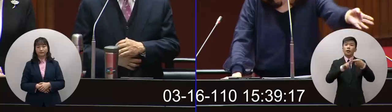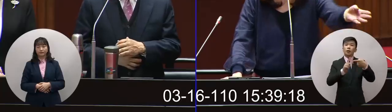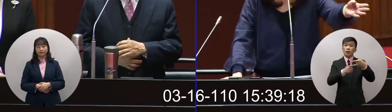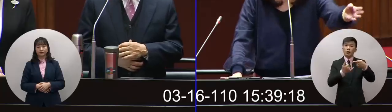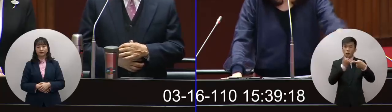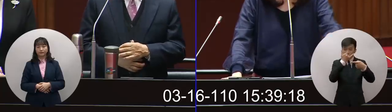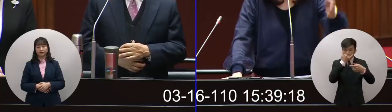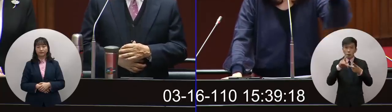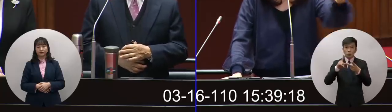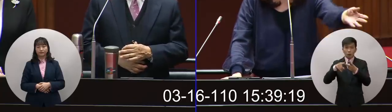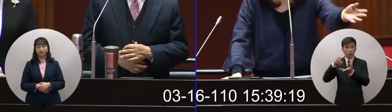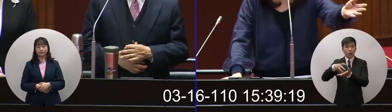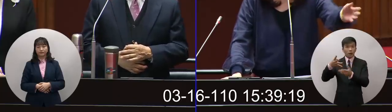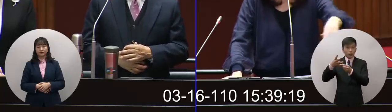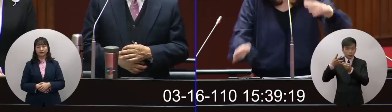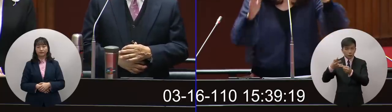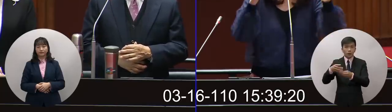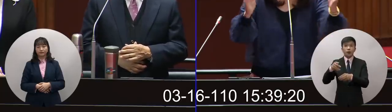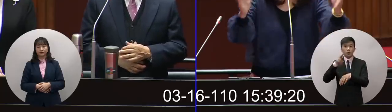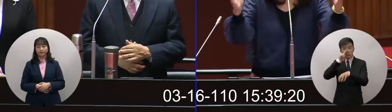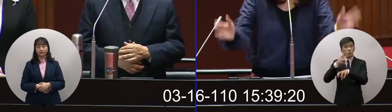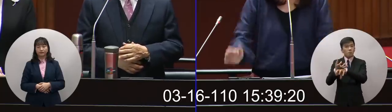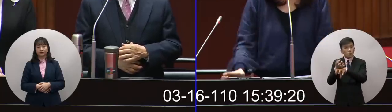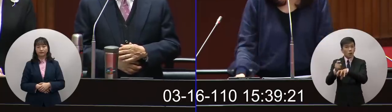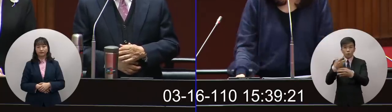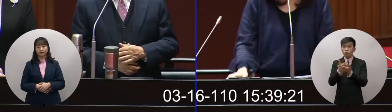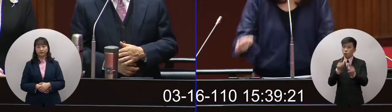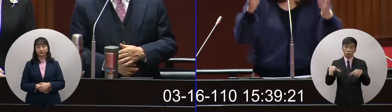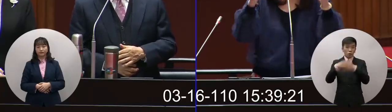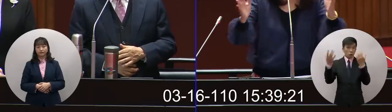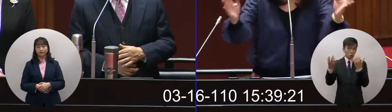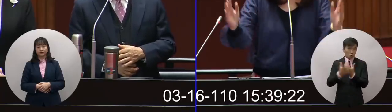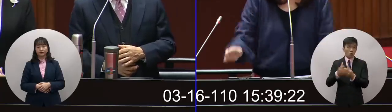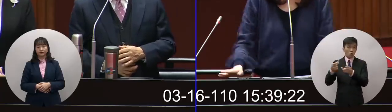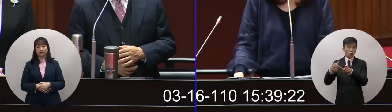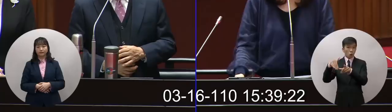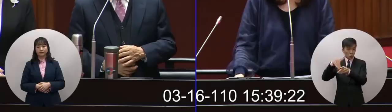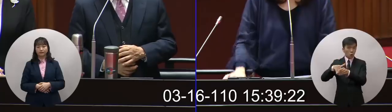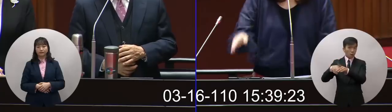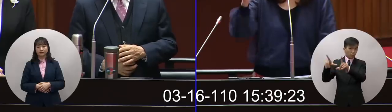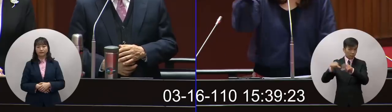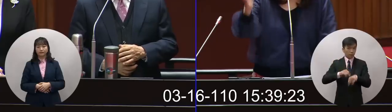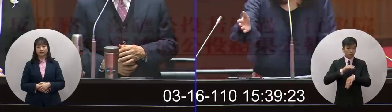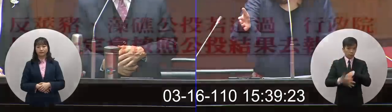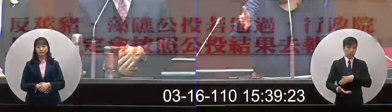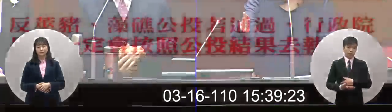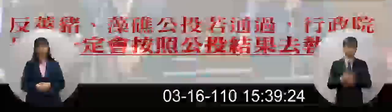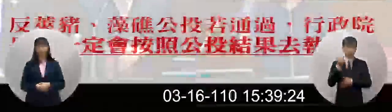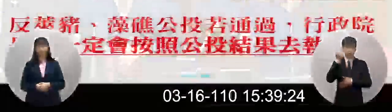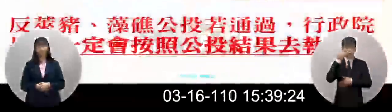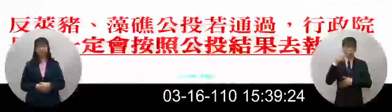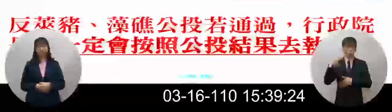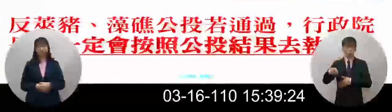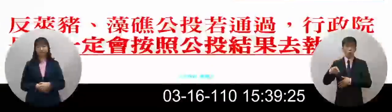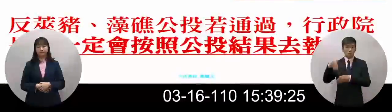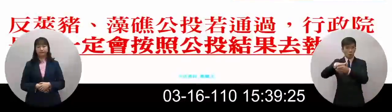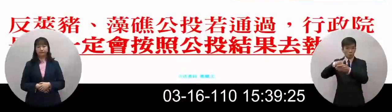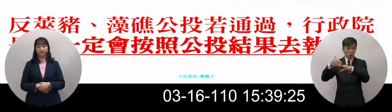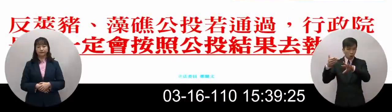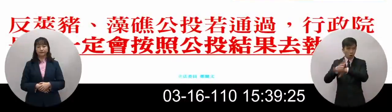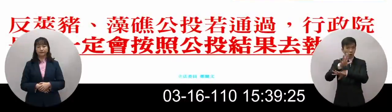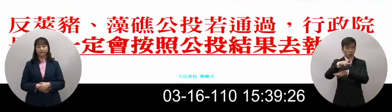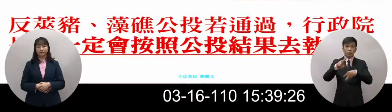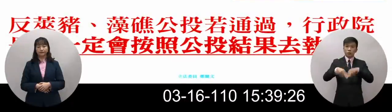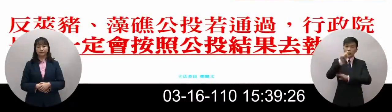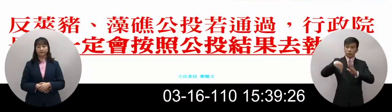是核四，不管是藻礁，反正任何公投都一样啊，什么题目都一样，只要通过了，行政院一定